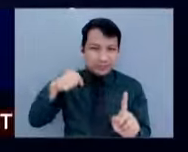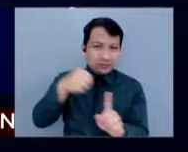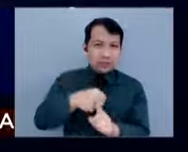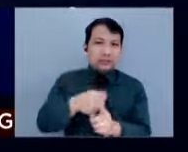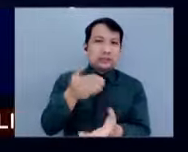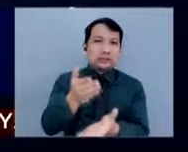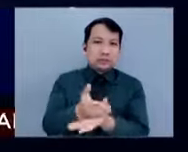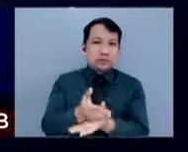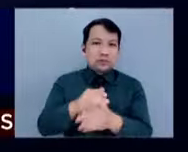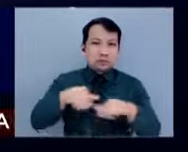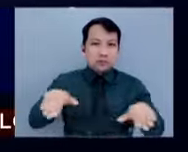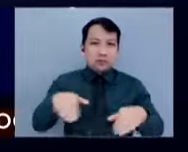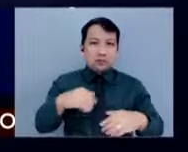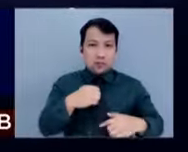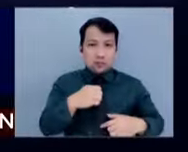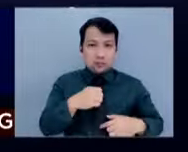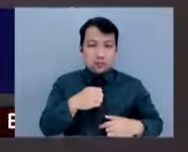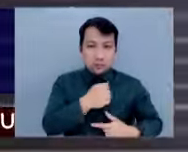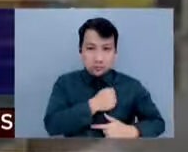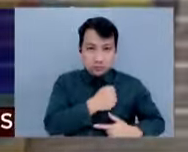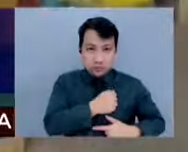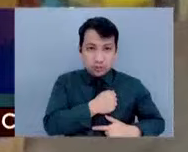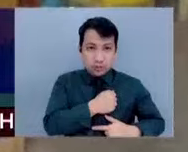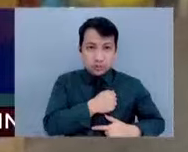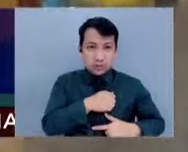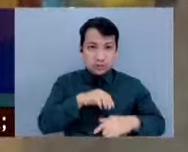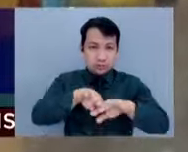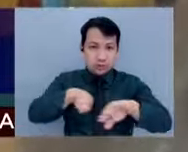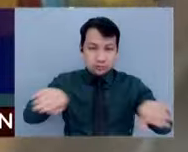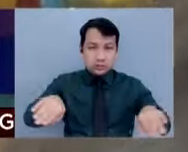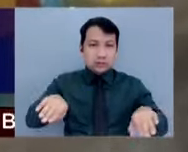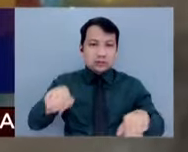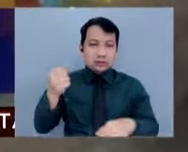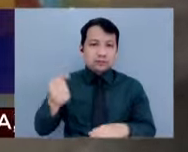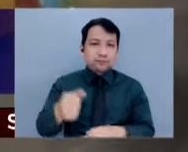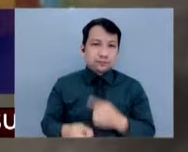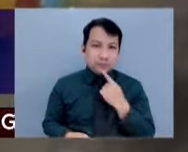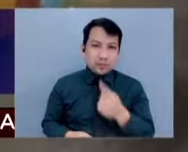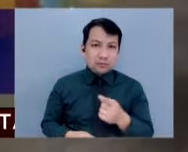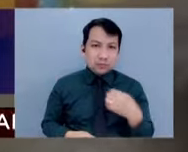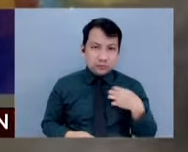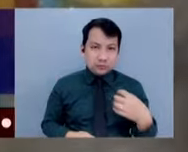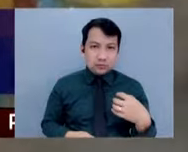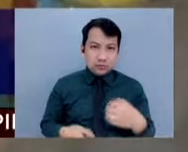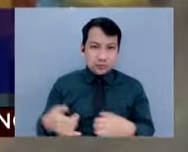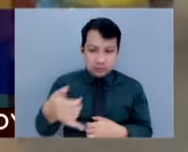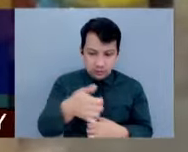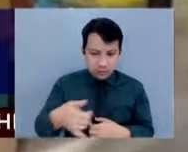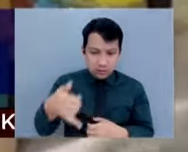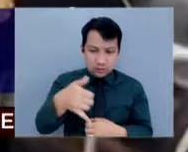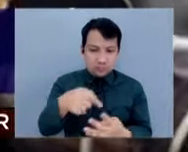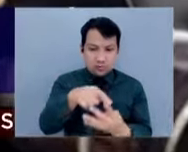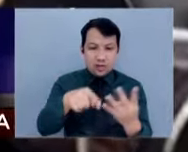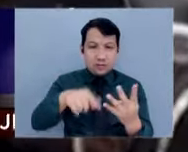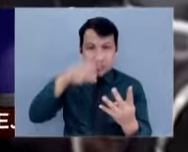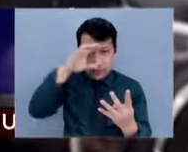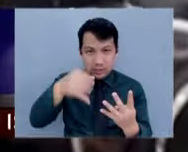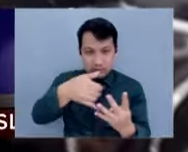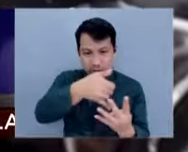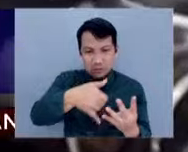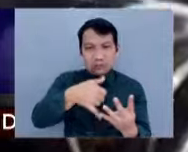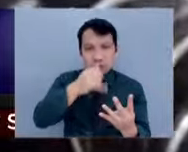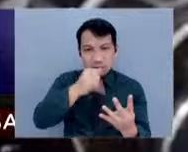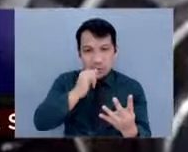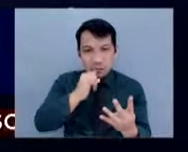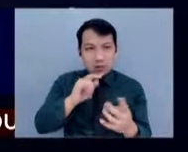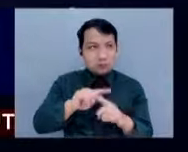ng mismong gwardiya na ng bar ang namagitan. Ayon sa pulisya, nag-iinuman ng 4 lalaki na mangyari ang gulo. Di pa malinaw ang